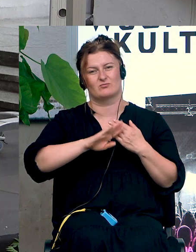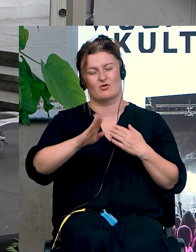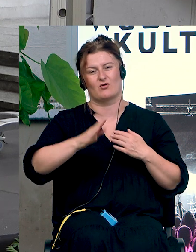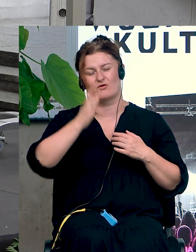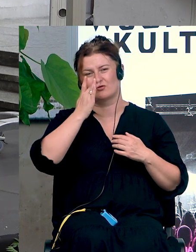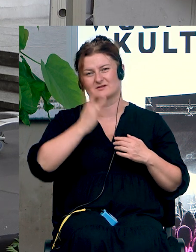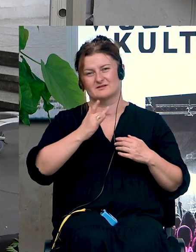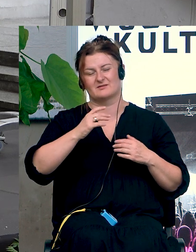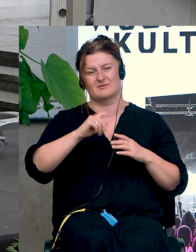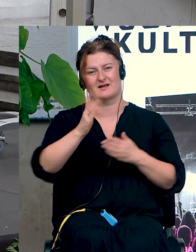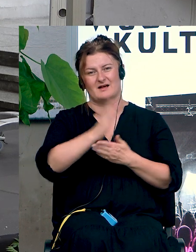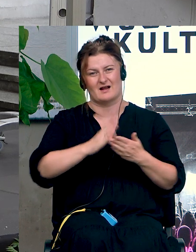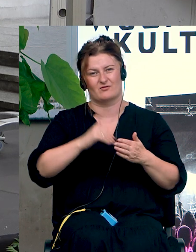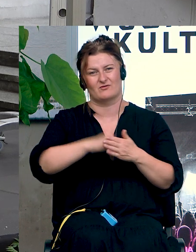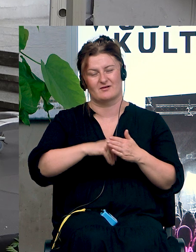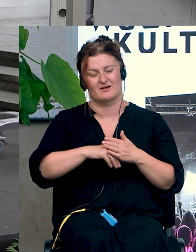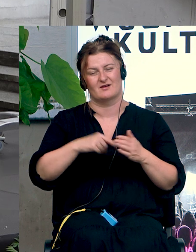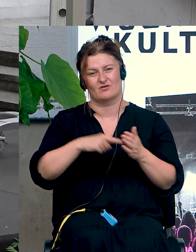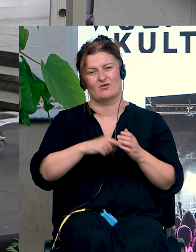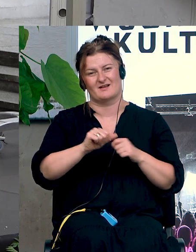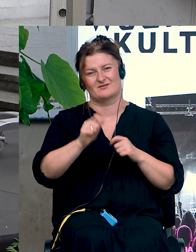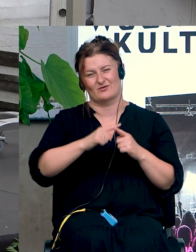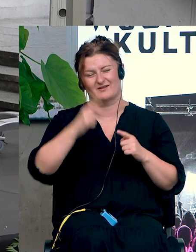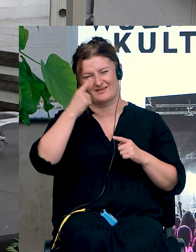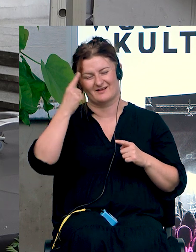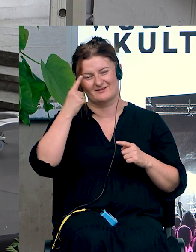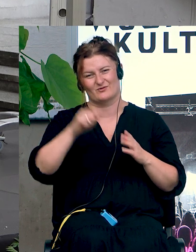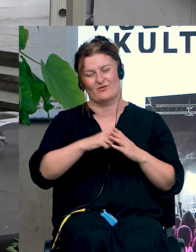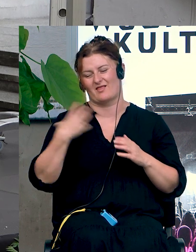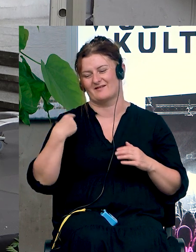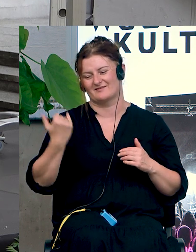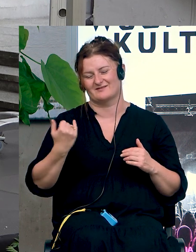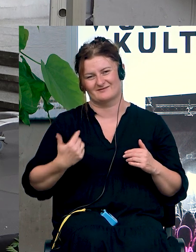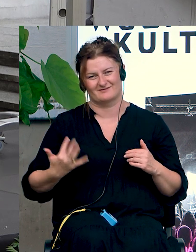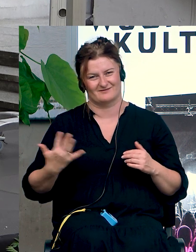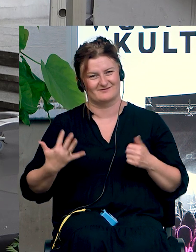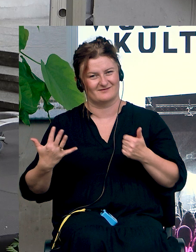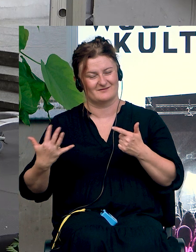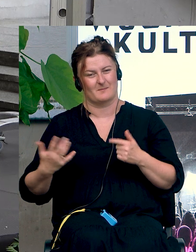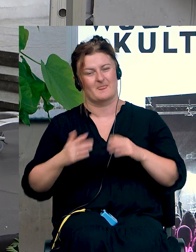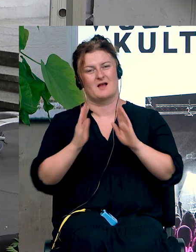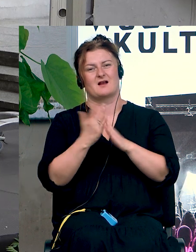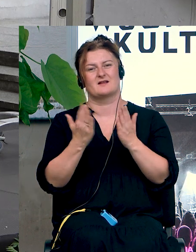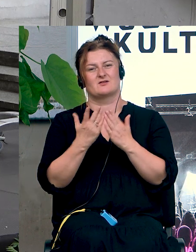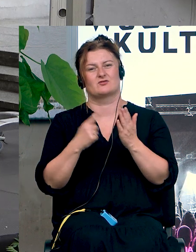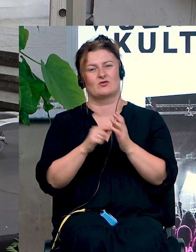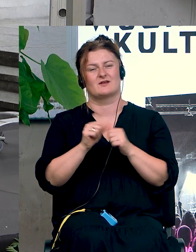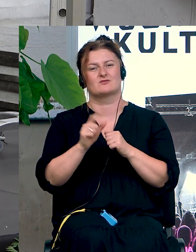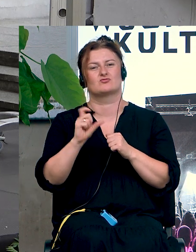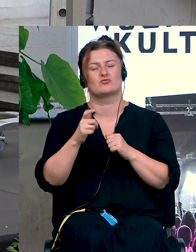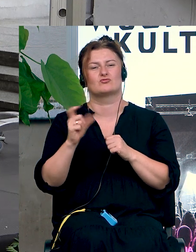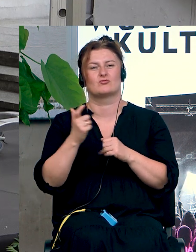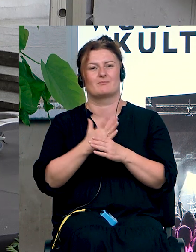się wychowywałam, to jednak do tego się tęskni. A drugie pytanie, bo literatura to jest też coś, co się wydarza między ludźmi